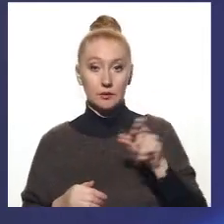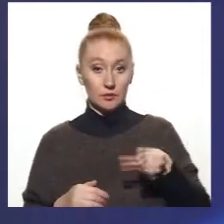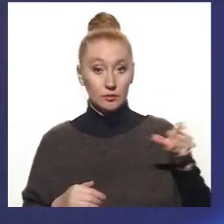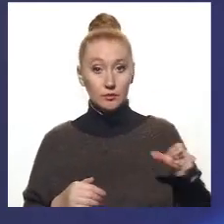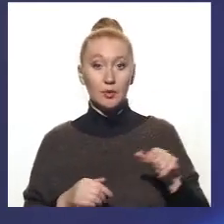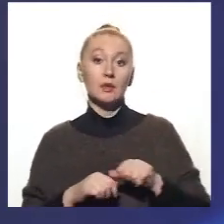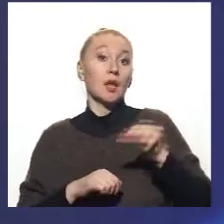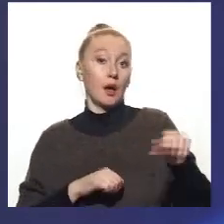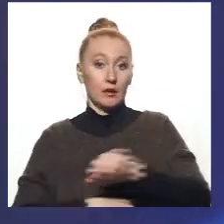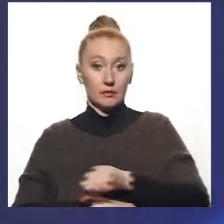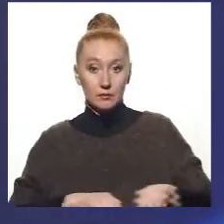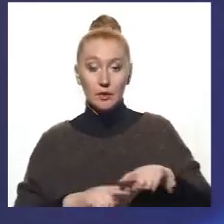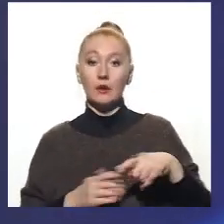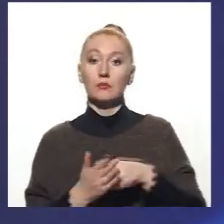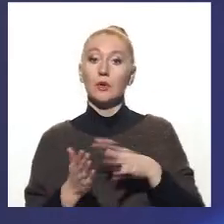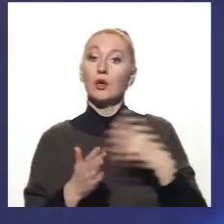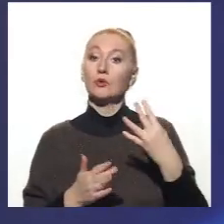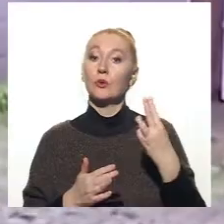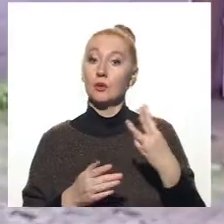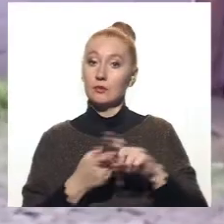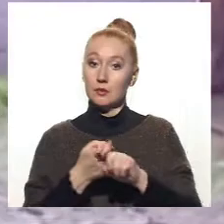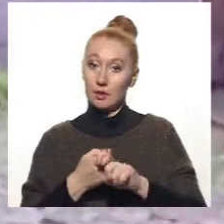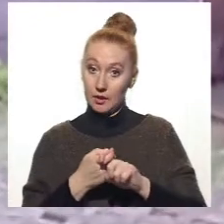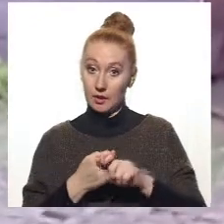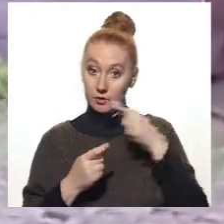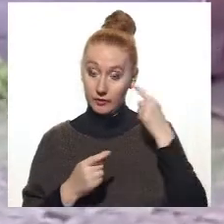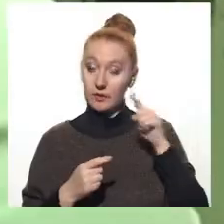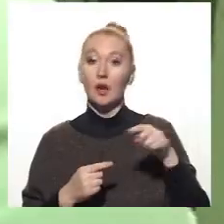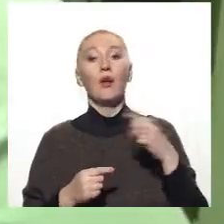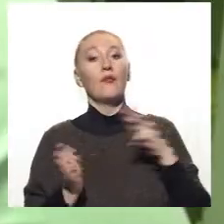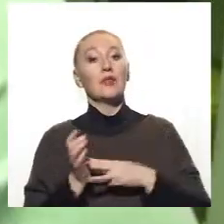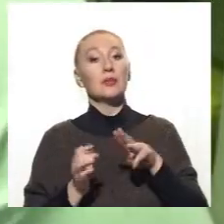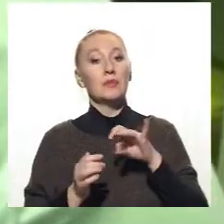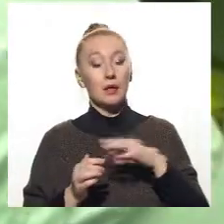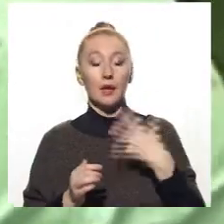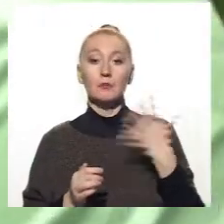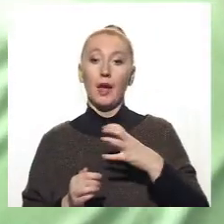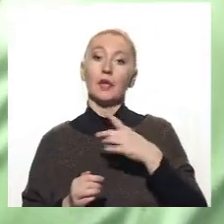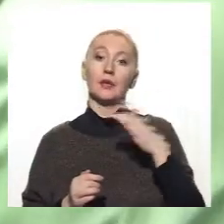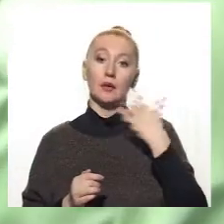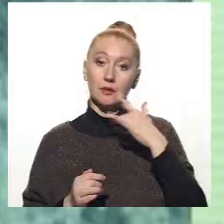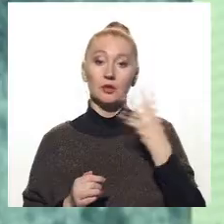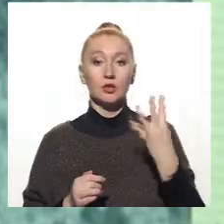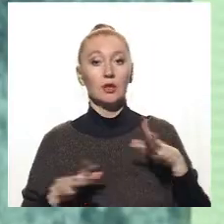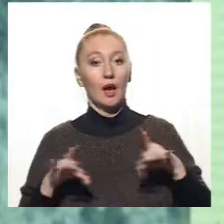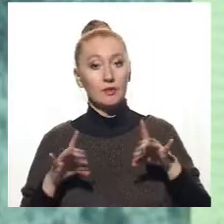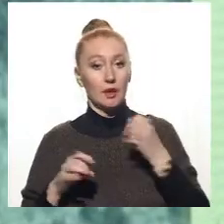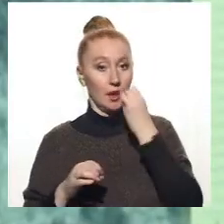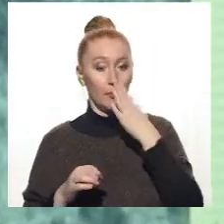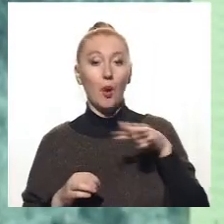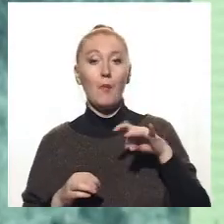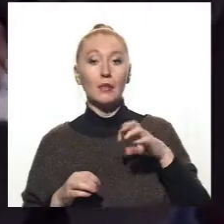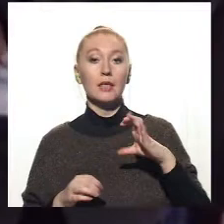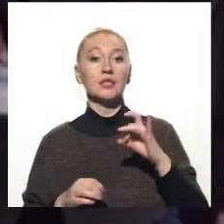За межами Китаю зареєстровано 43 випадки зараження. 8 у Таїланді, 5 у США, по 4 в Австралії, Японії,